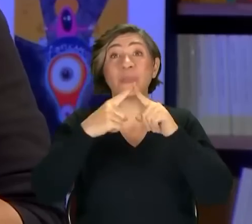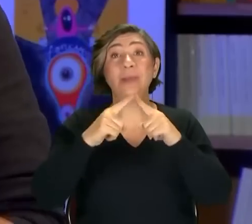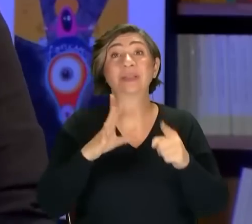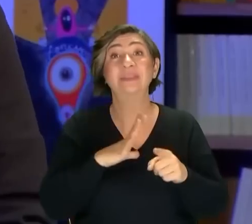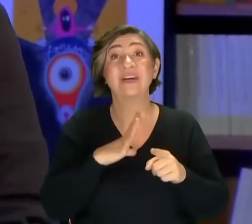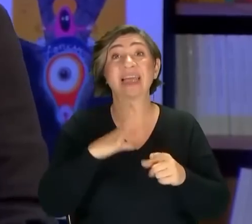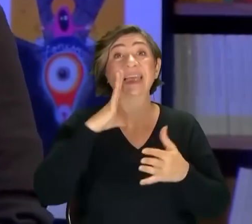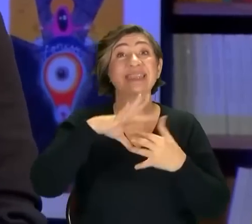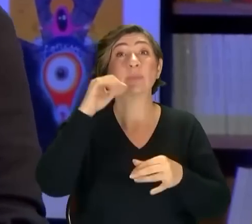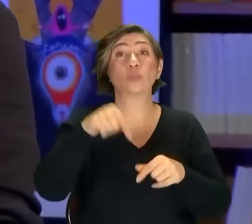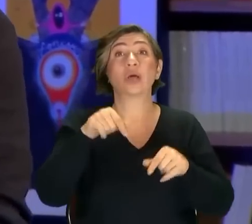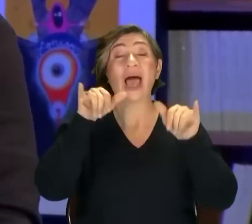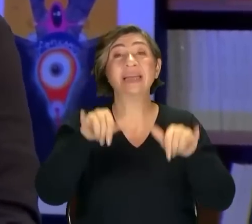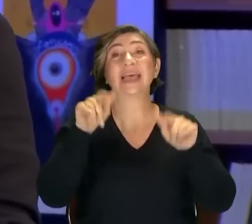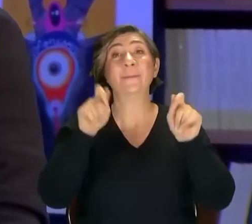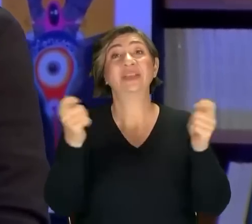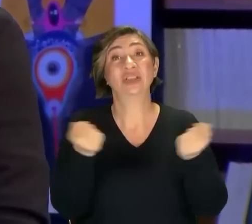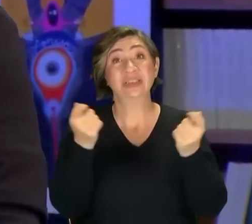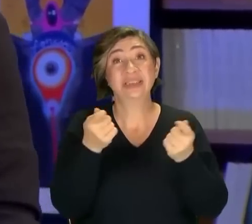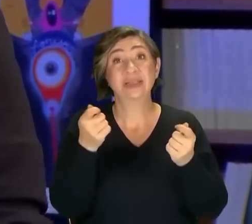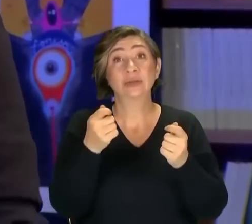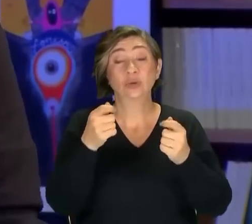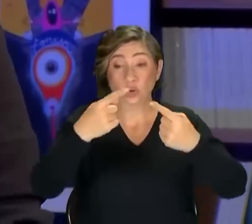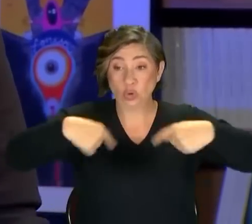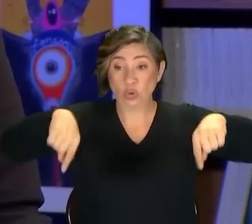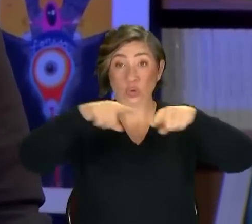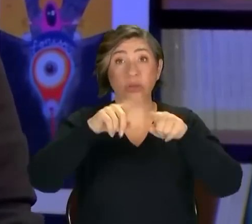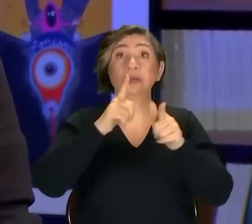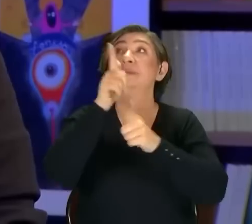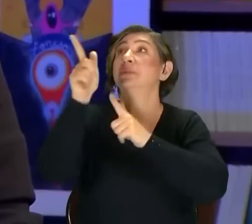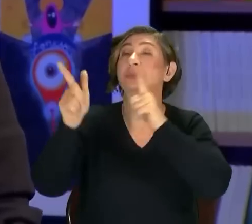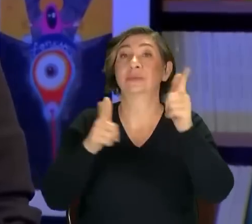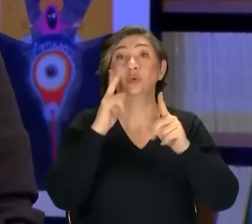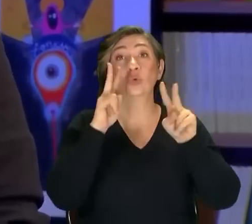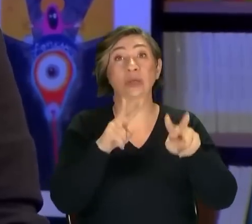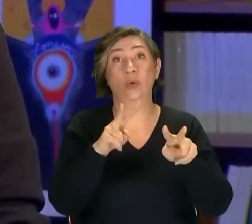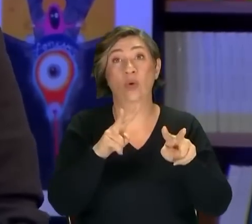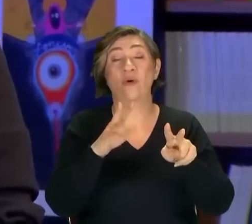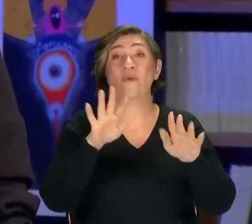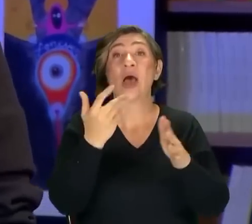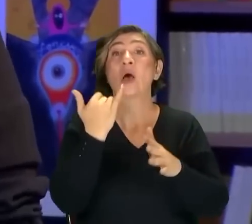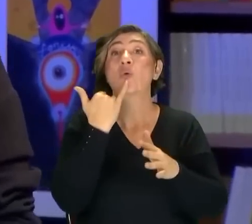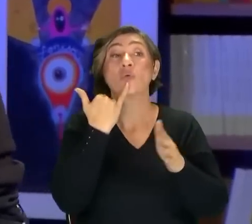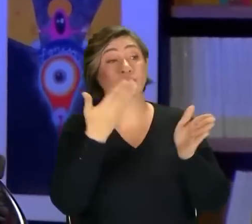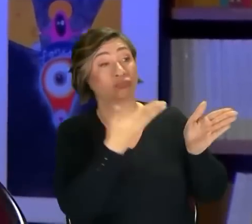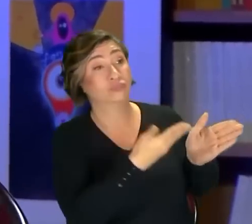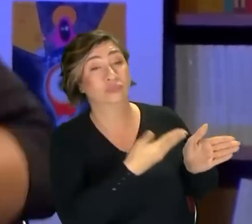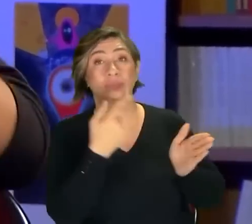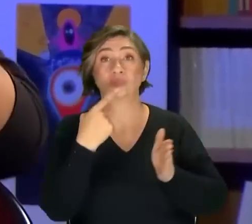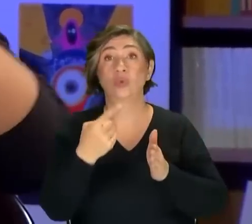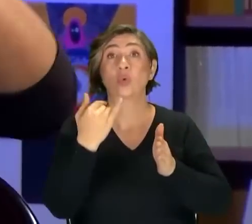vardı orada. İnsanlar bugün mesela aynısını yapmaya çalışırken stüdyosunu sunuyor insanlara. Mesela ya da konuğunu sunuyor